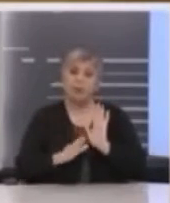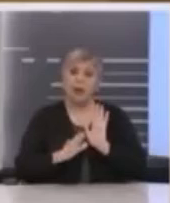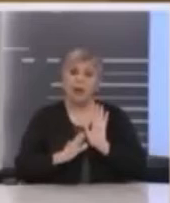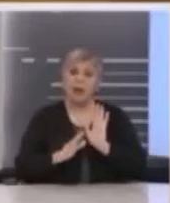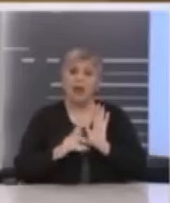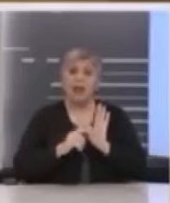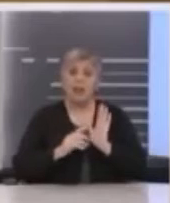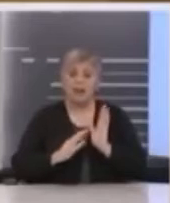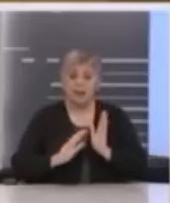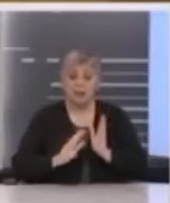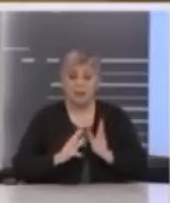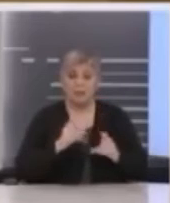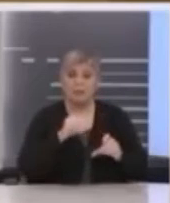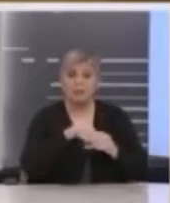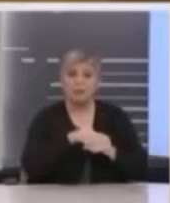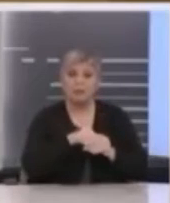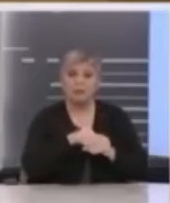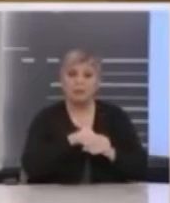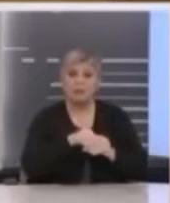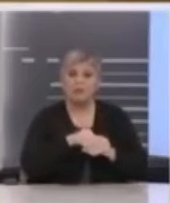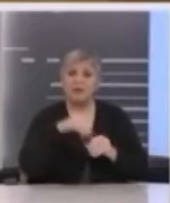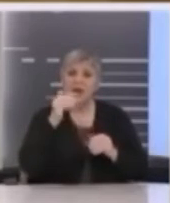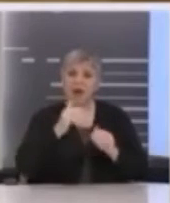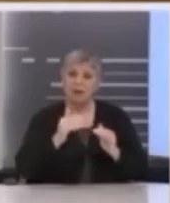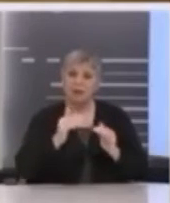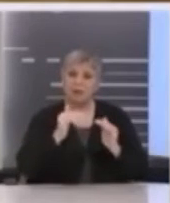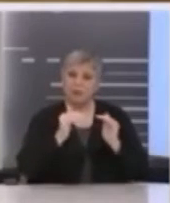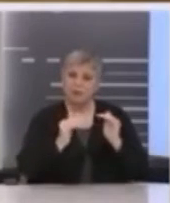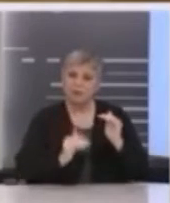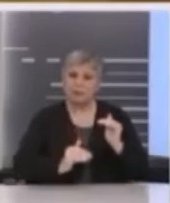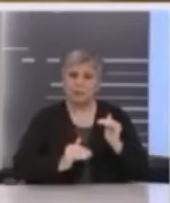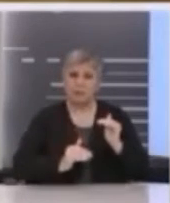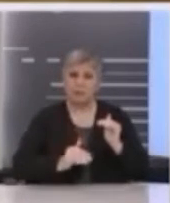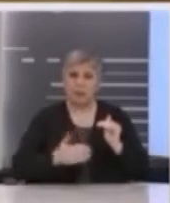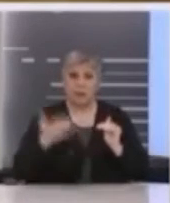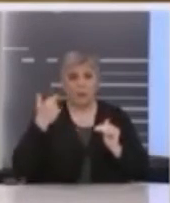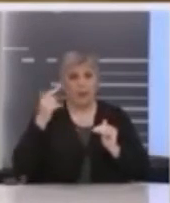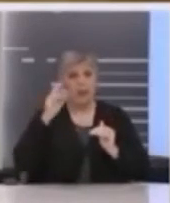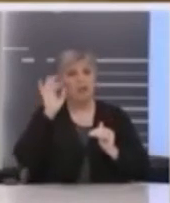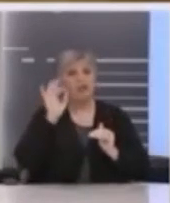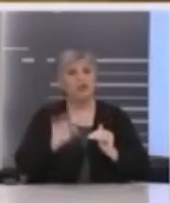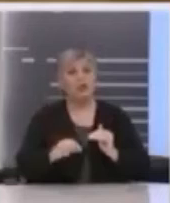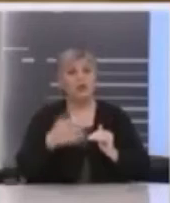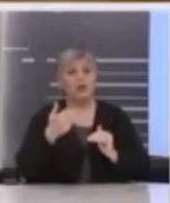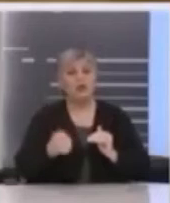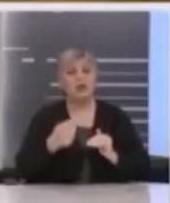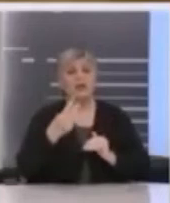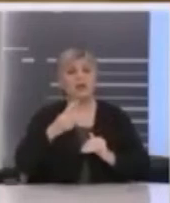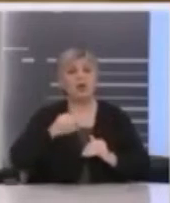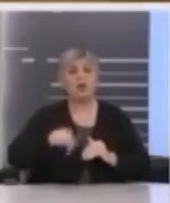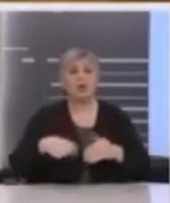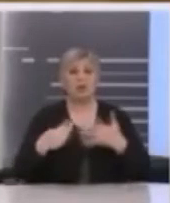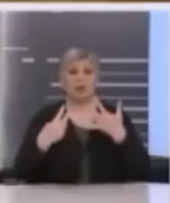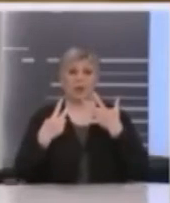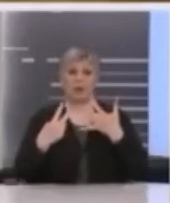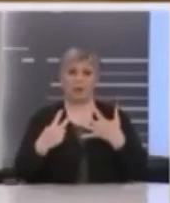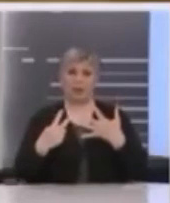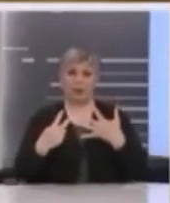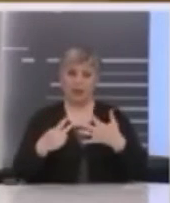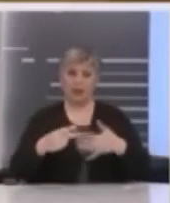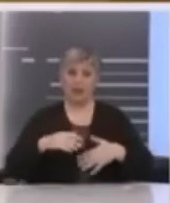ρυθμός ανάπτυξης αισθητά μειωμένο σε σχέση με το στόχο που ήταν 2,7. Για να πετύχουμε